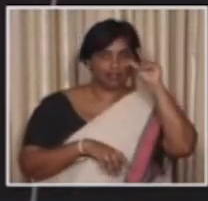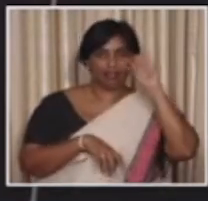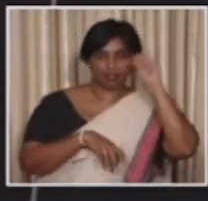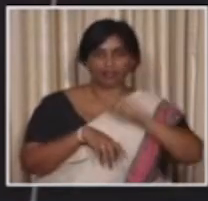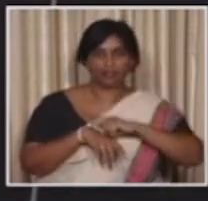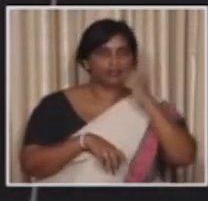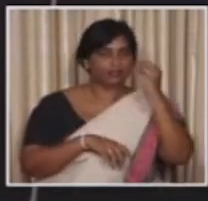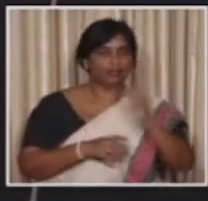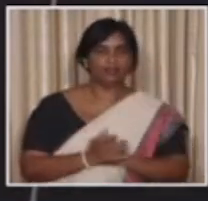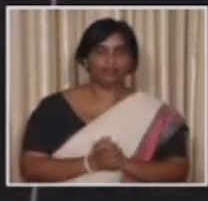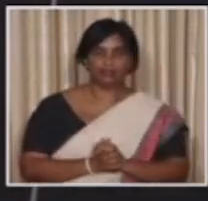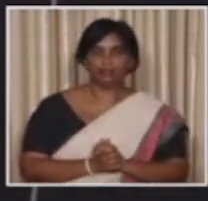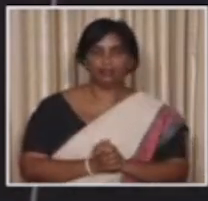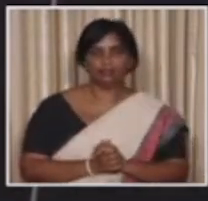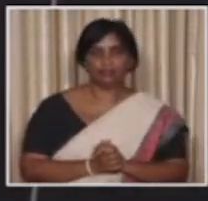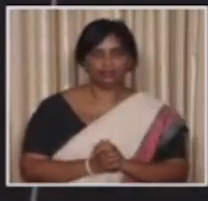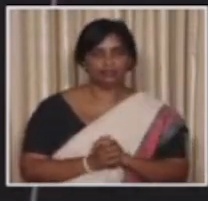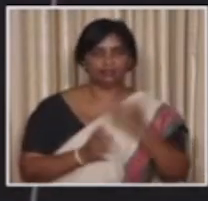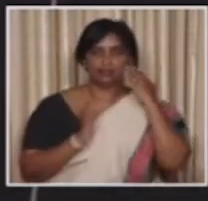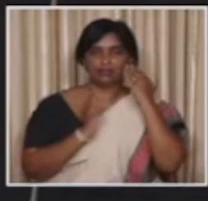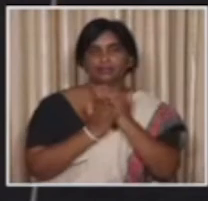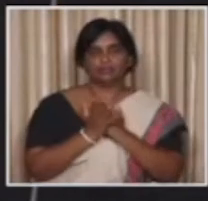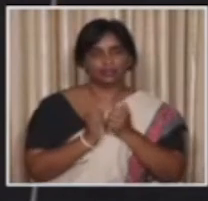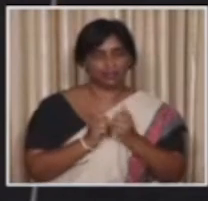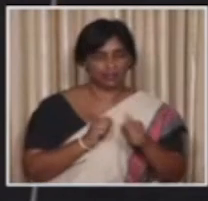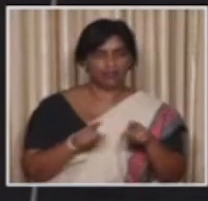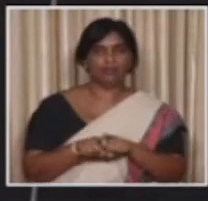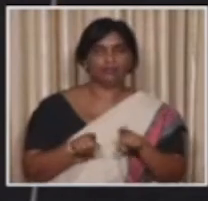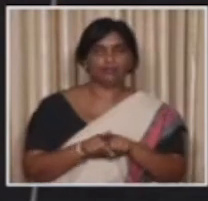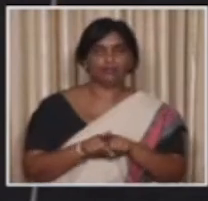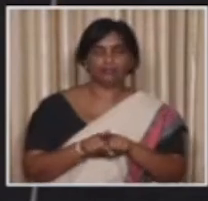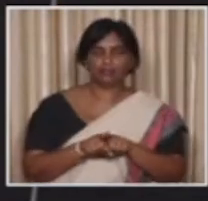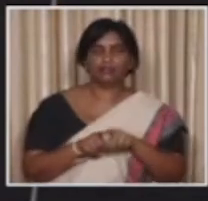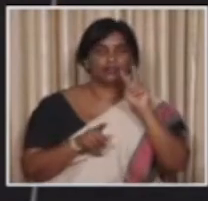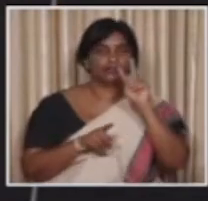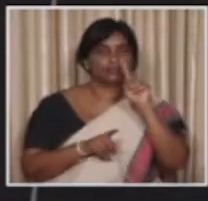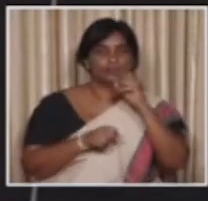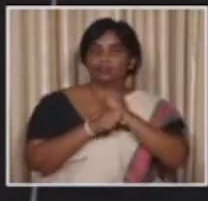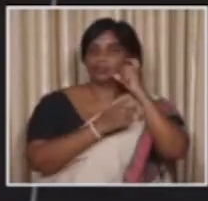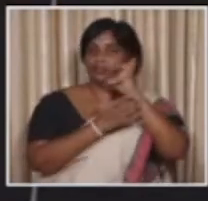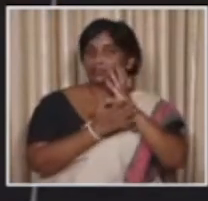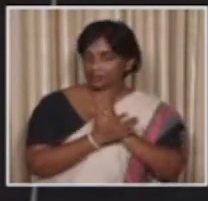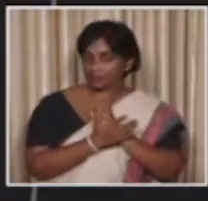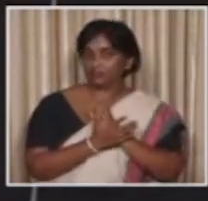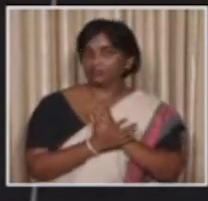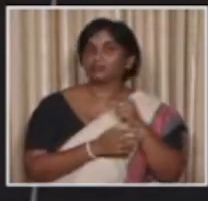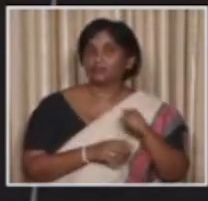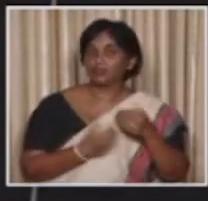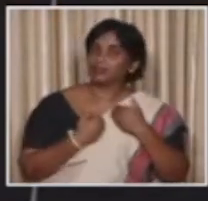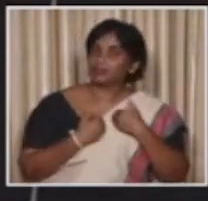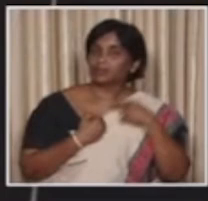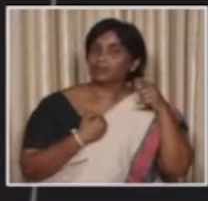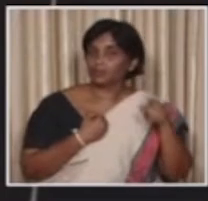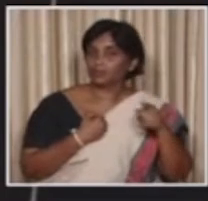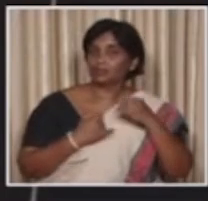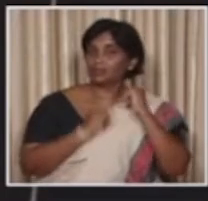දීලා තියෙනවා. ඒ නිසා 21 වෙනි ආණ්ඩු ක්‍රම ව්‍යවස්ථා අපි එතුමා